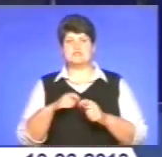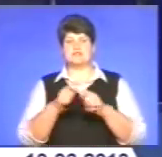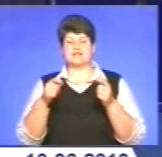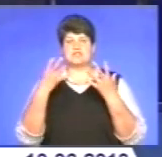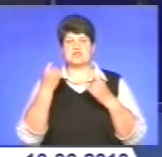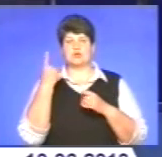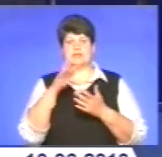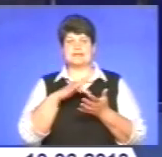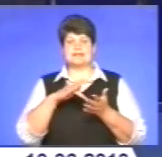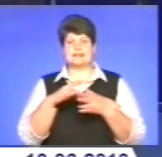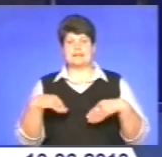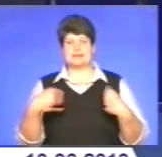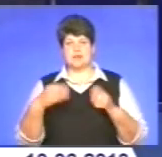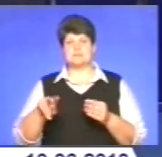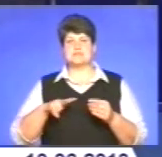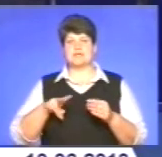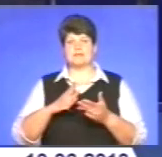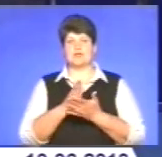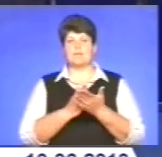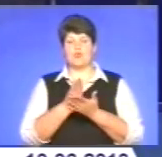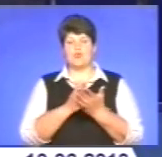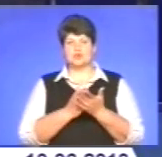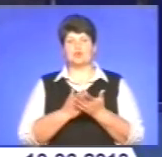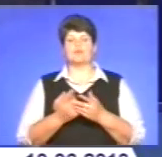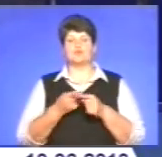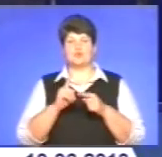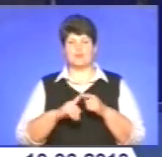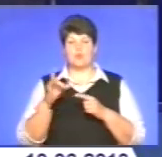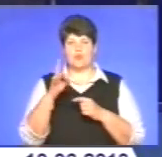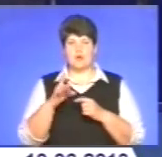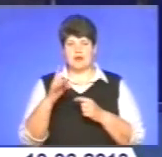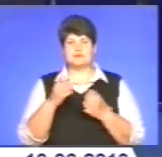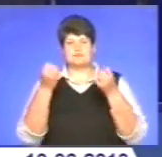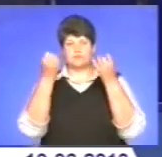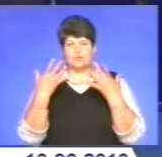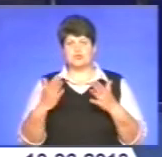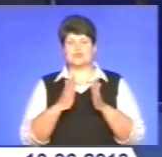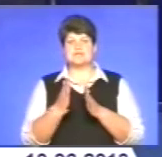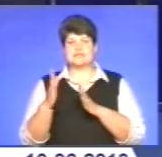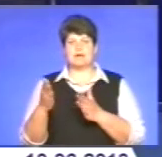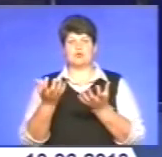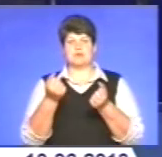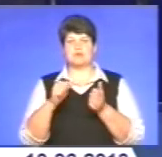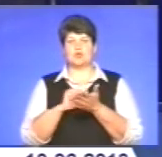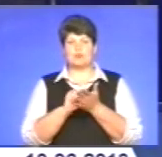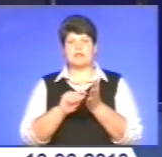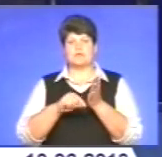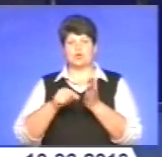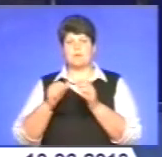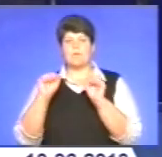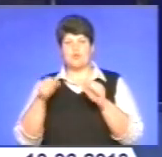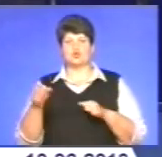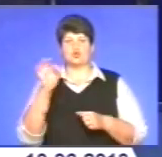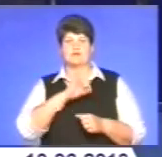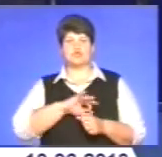один центр надання адміністративних послуг. Цього разу спрощеною системою отримання документів і довідок зможуть користуватися